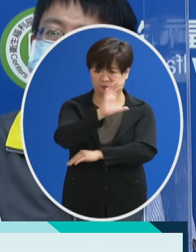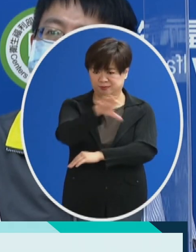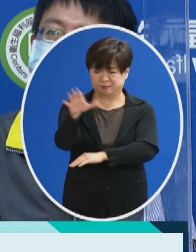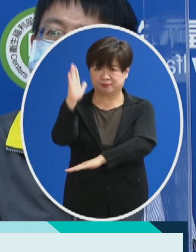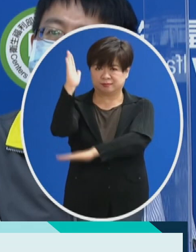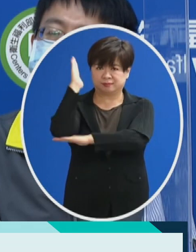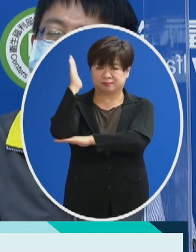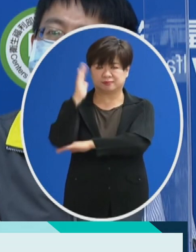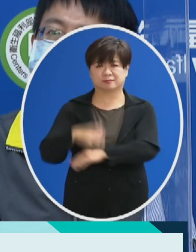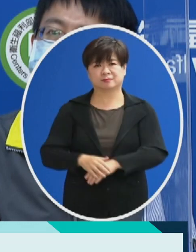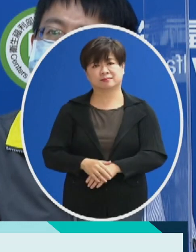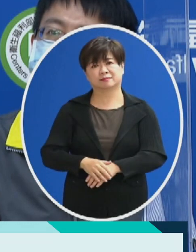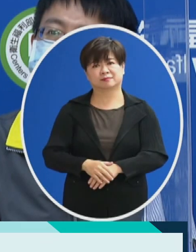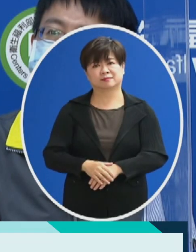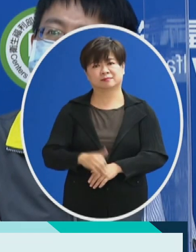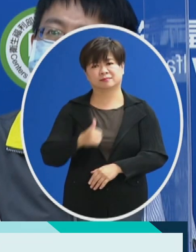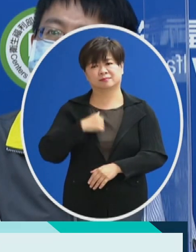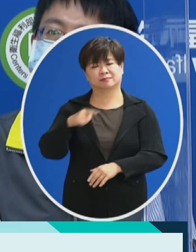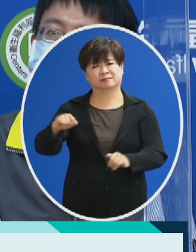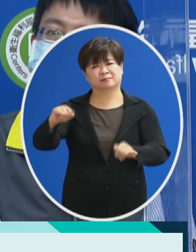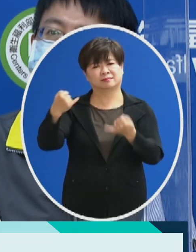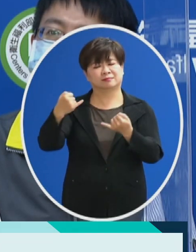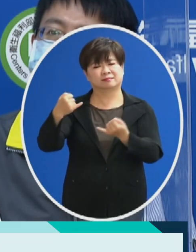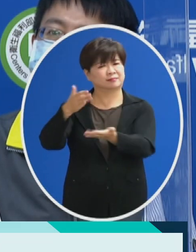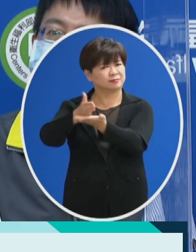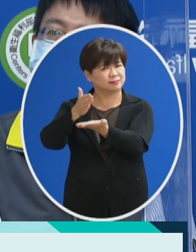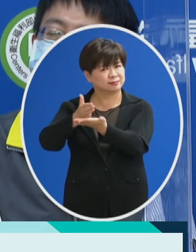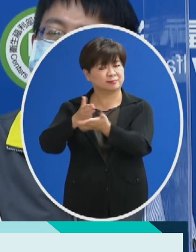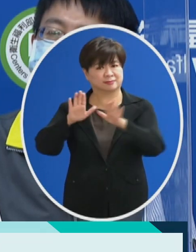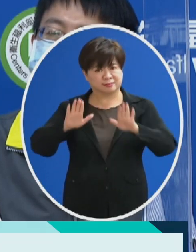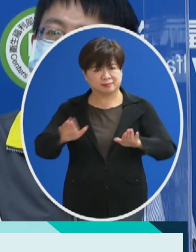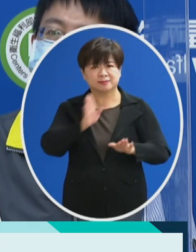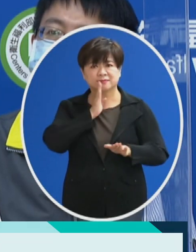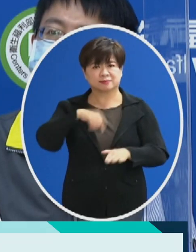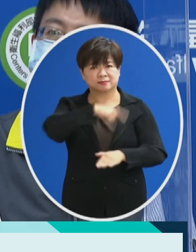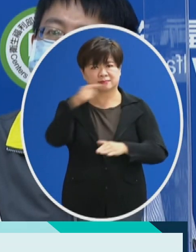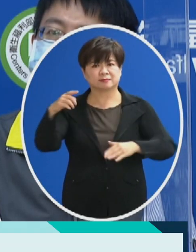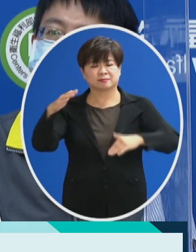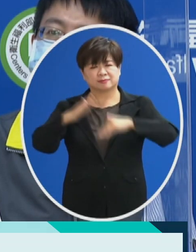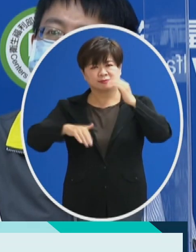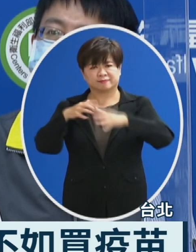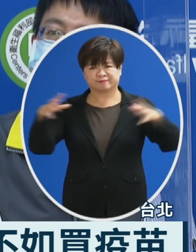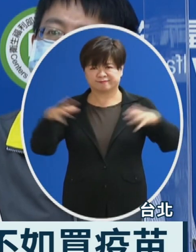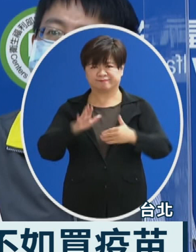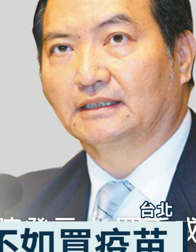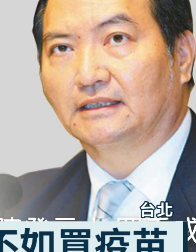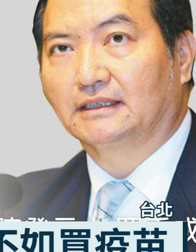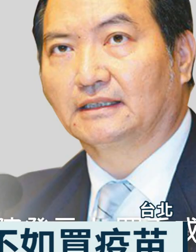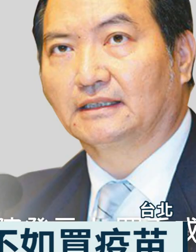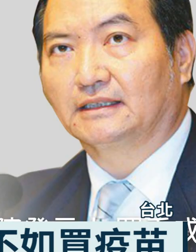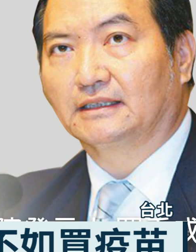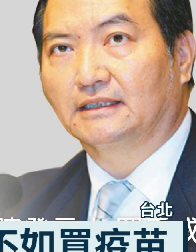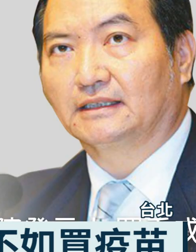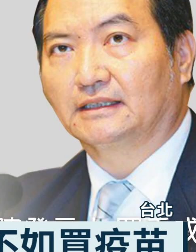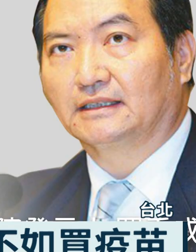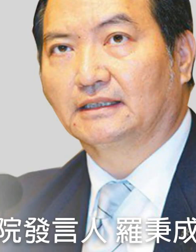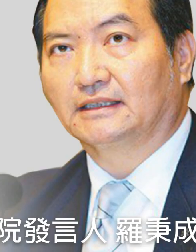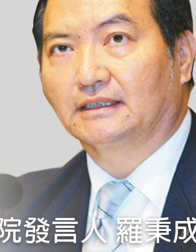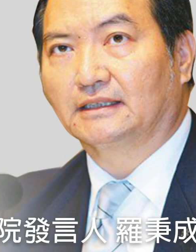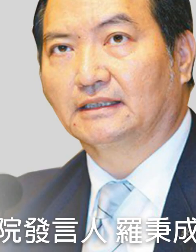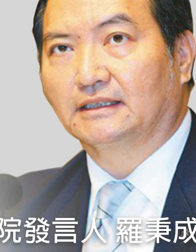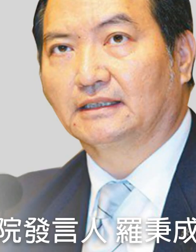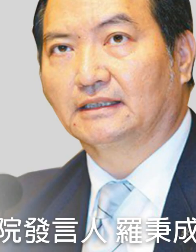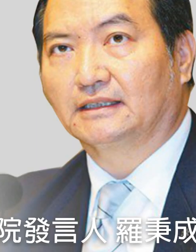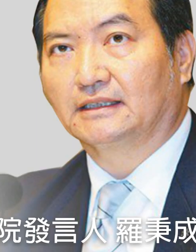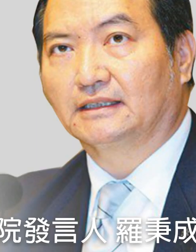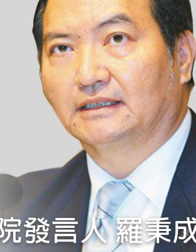因为这样的话有任何的一个嫌隙。好，这个时候是大家要合作抗疫的时候。 而柯文哲前一天也对中央开炮，